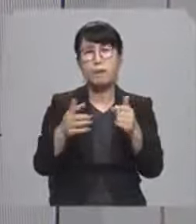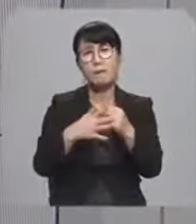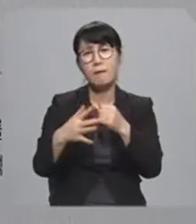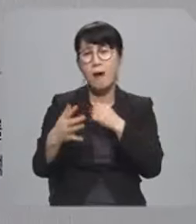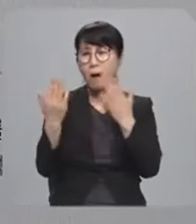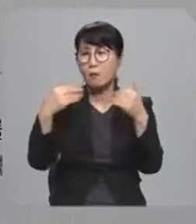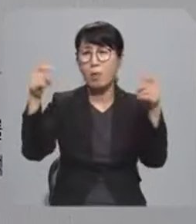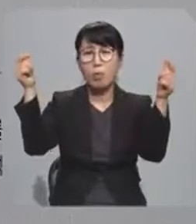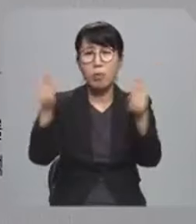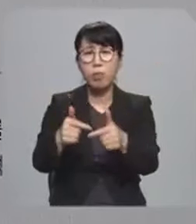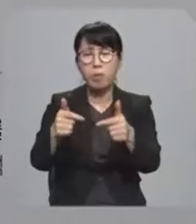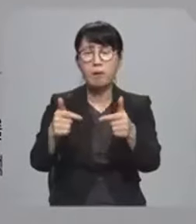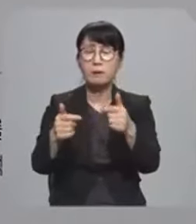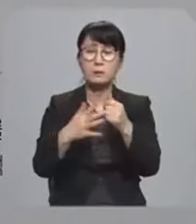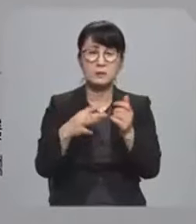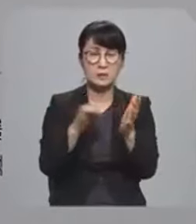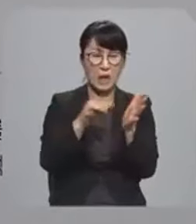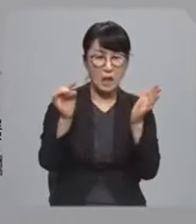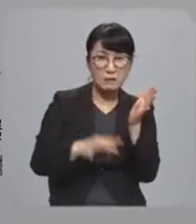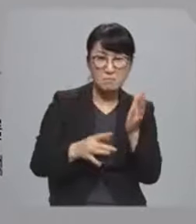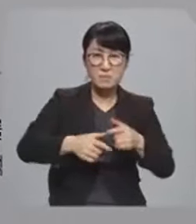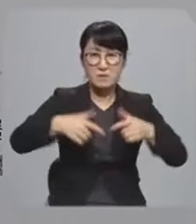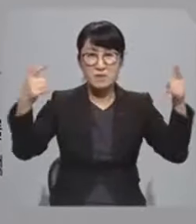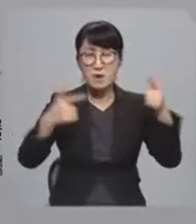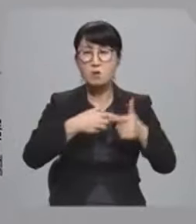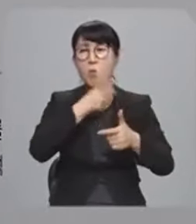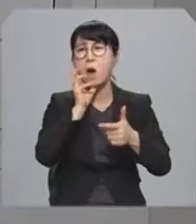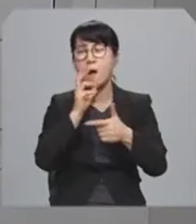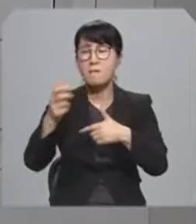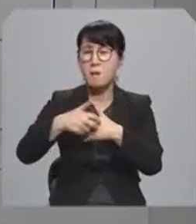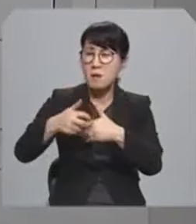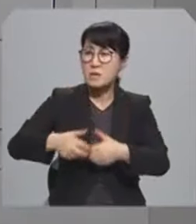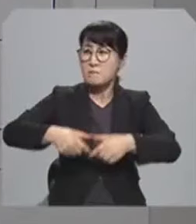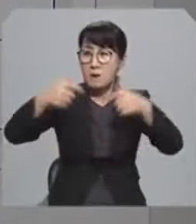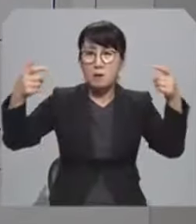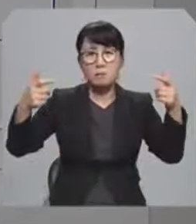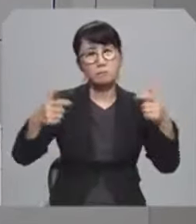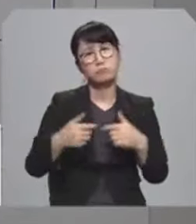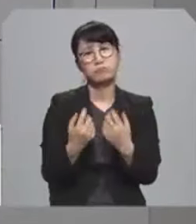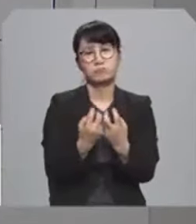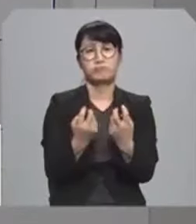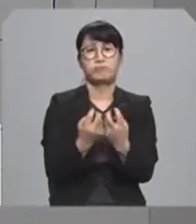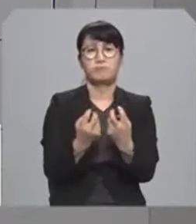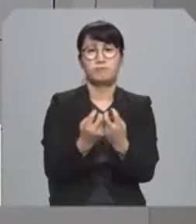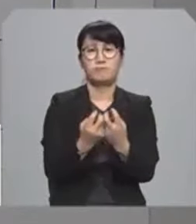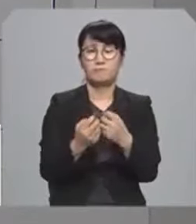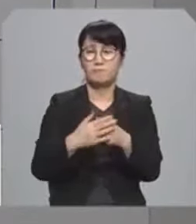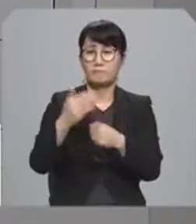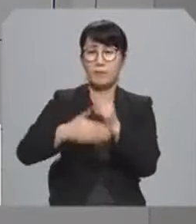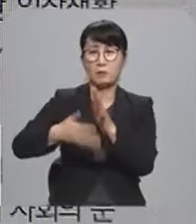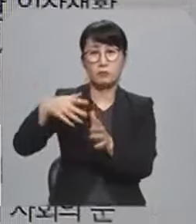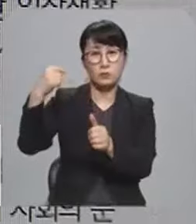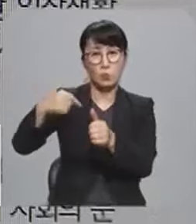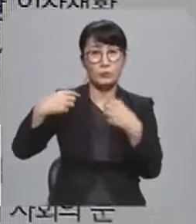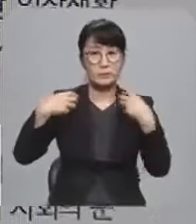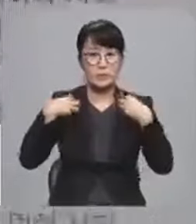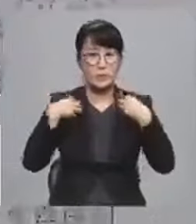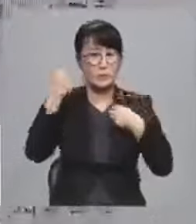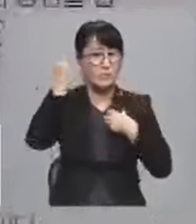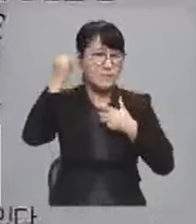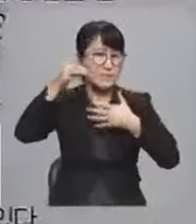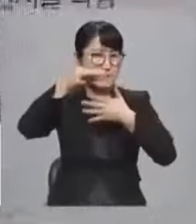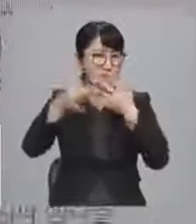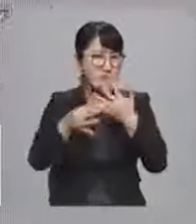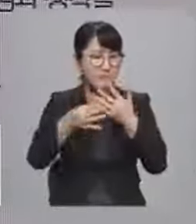정한다면 무엇이 문제이고 어떻게 해결해야 할까 대구시 교육청이 개발한 가족 공동체 교육 초등